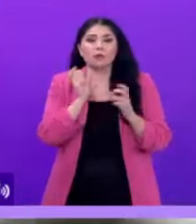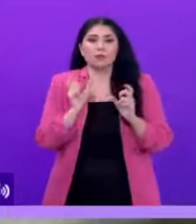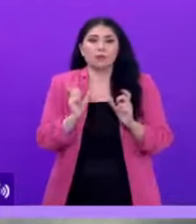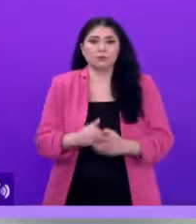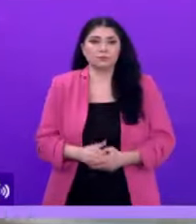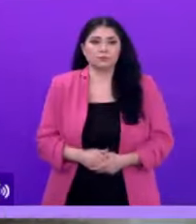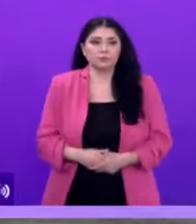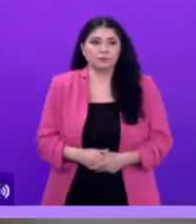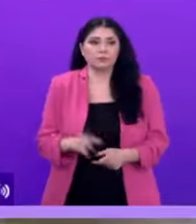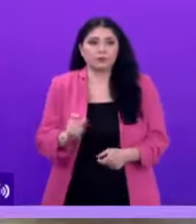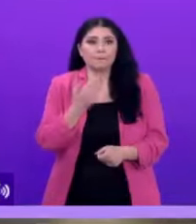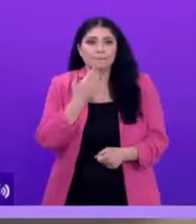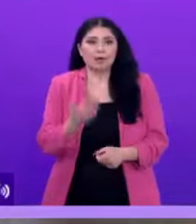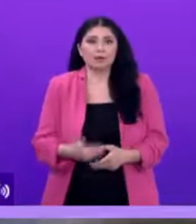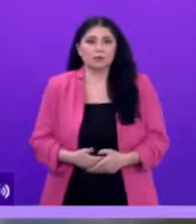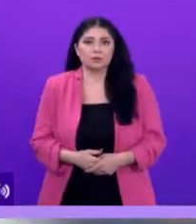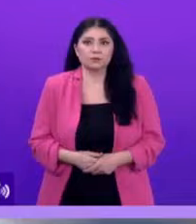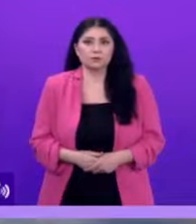Din păcate,